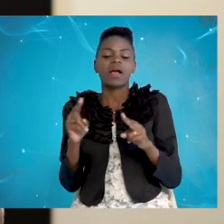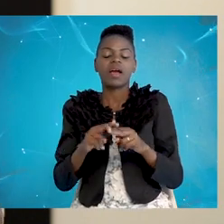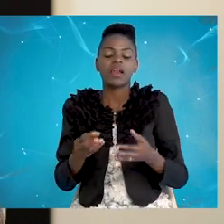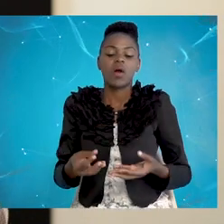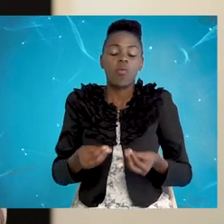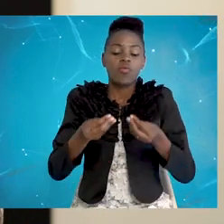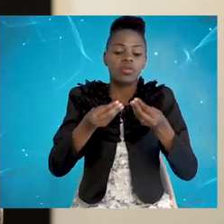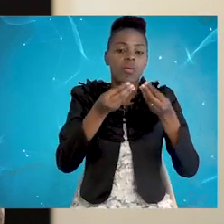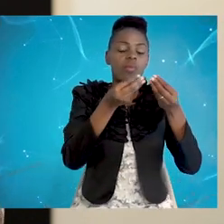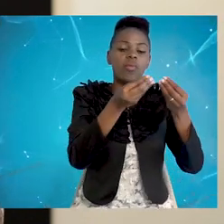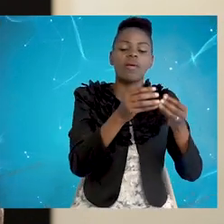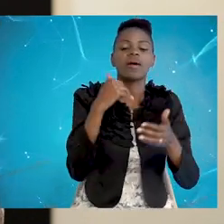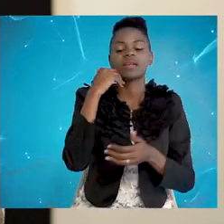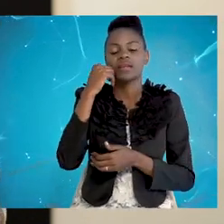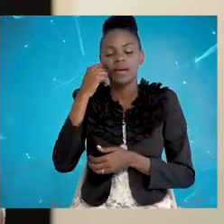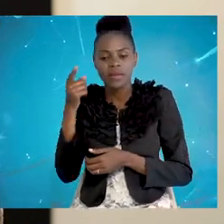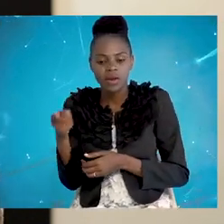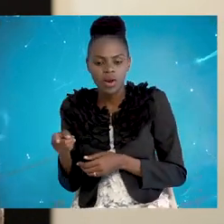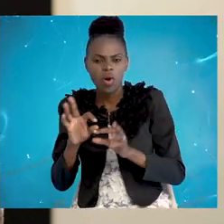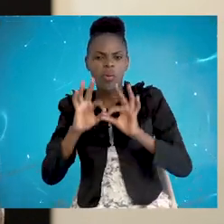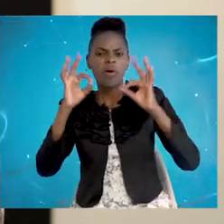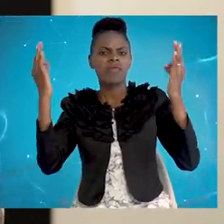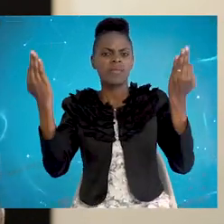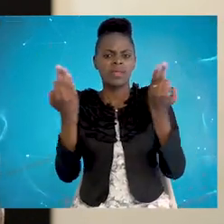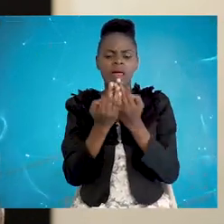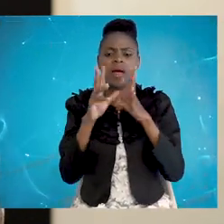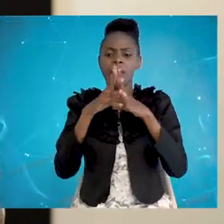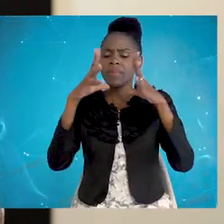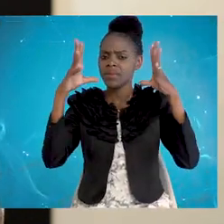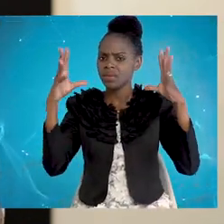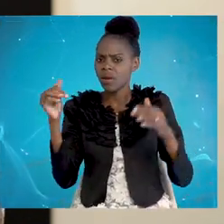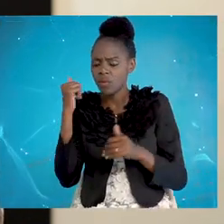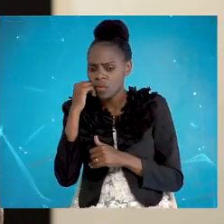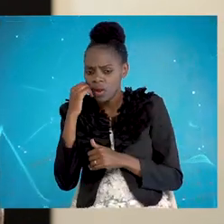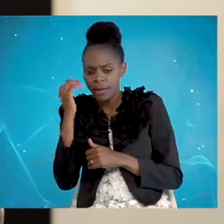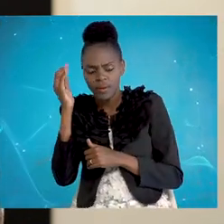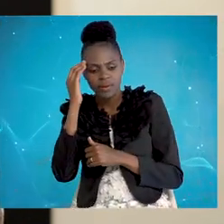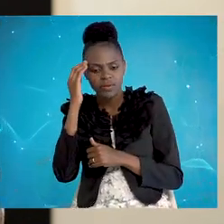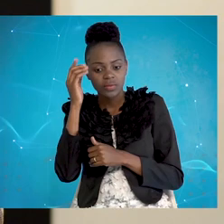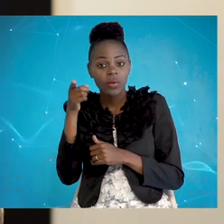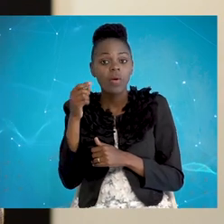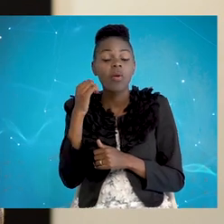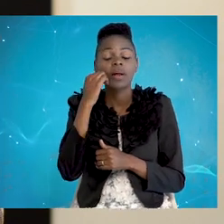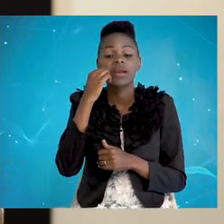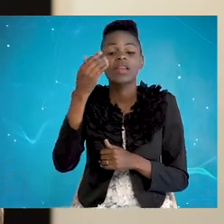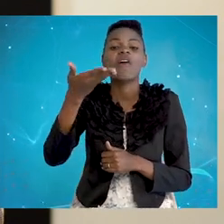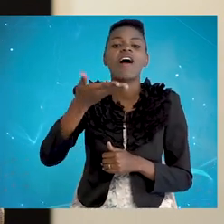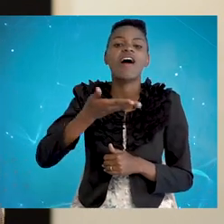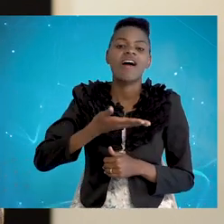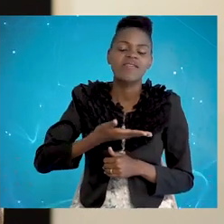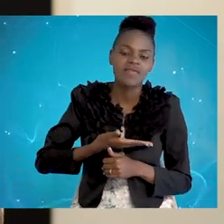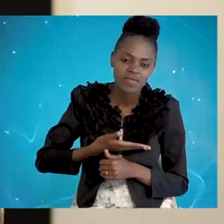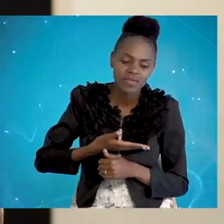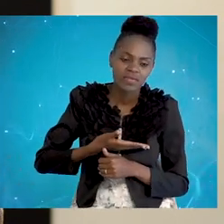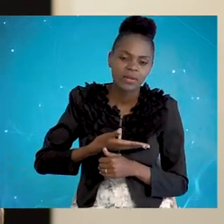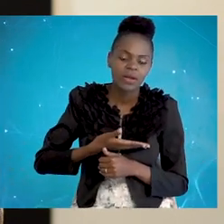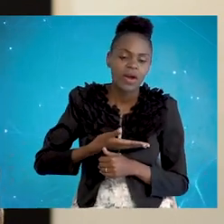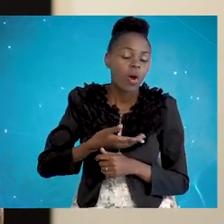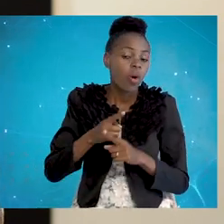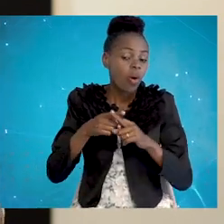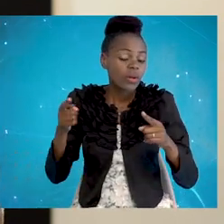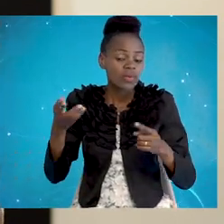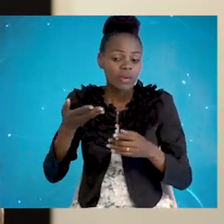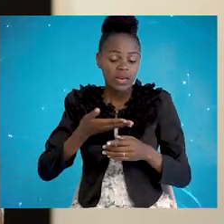So, anthuno ataona kuti mamanja ambira anthu akumadwala, ndi pamene anadziwa kunena kuti ntenda iyi ilipo, ndikudziwa kuti ntenda iyi